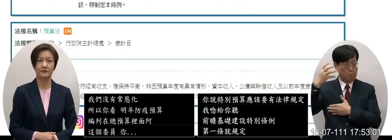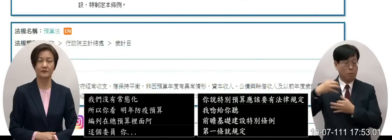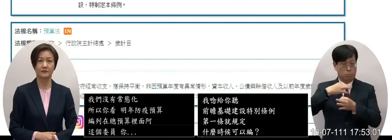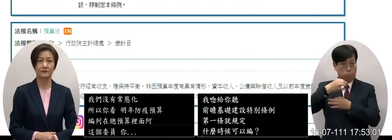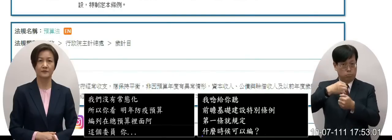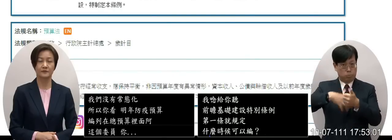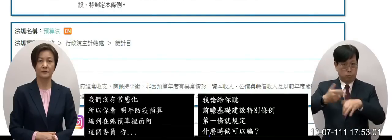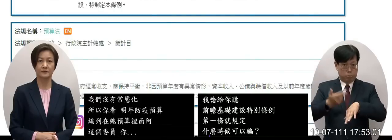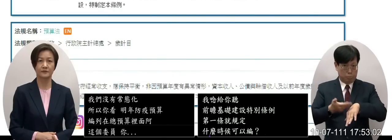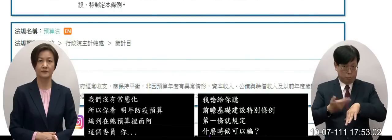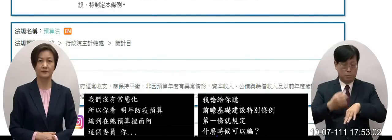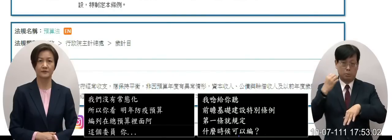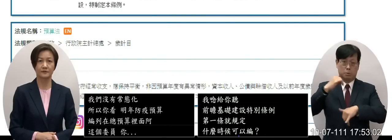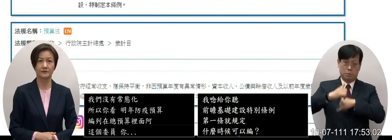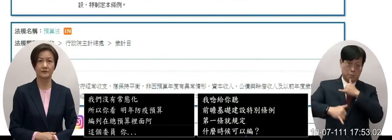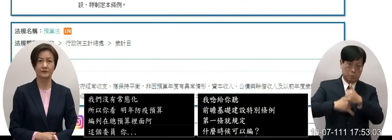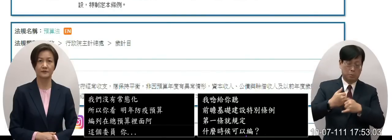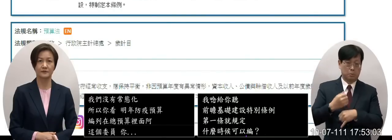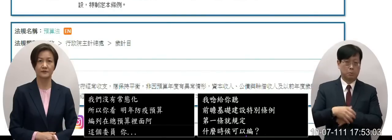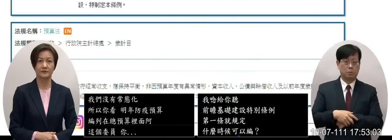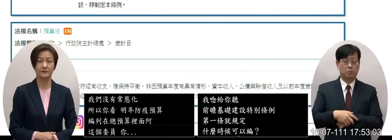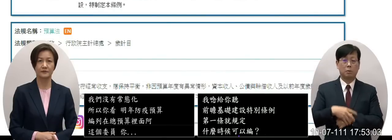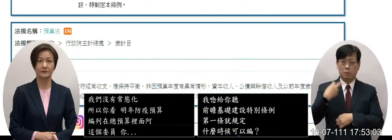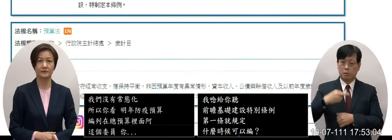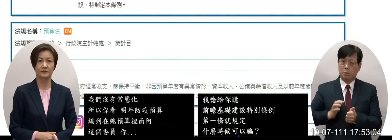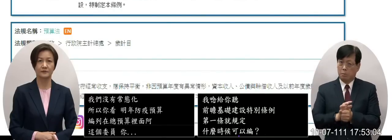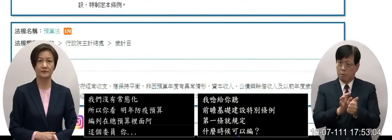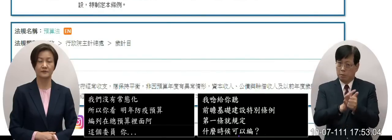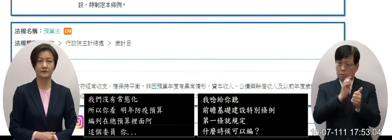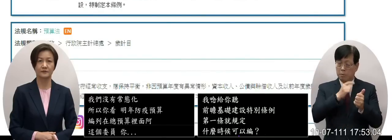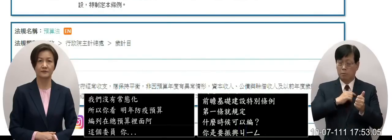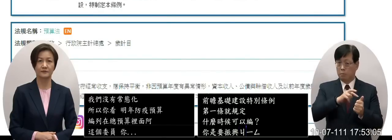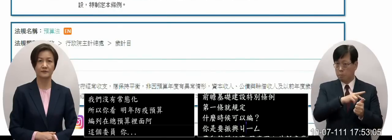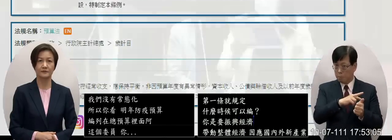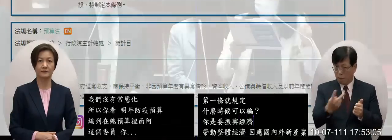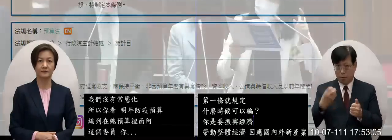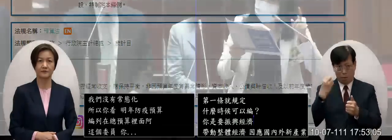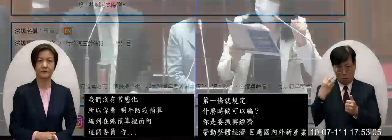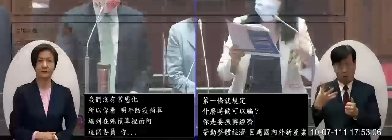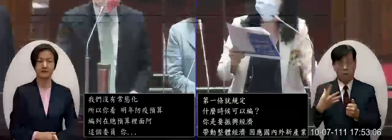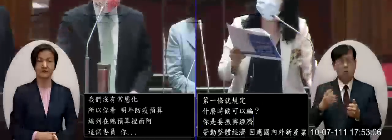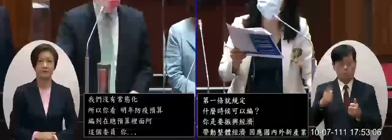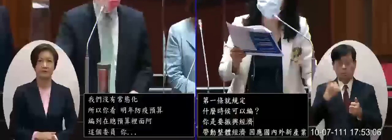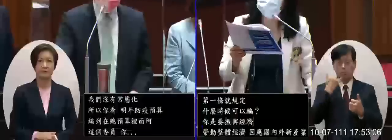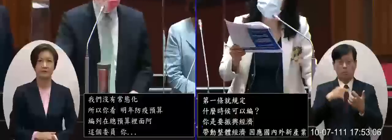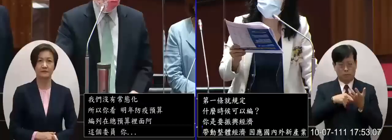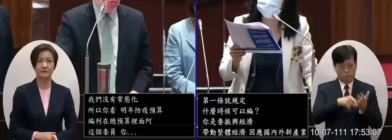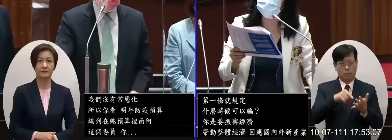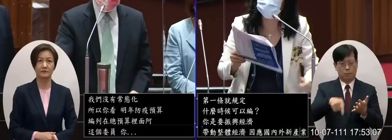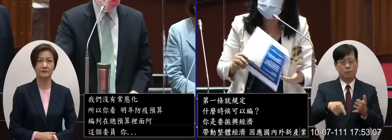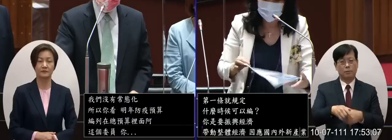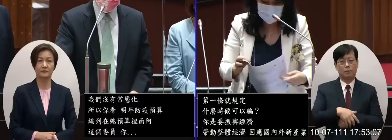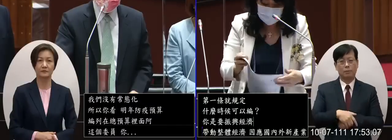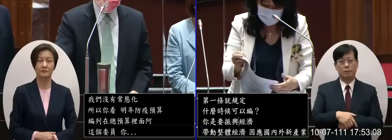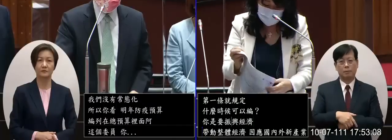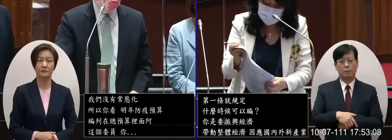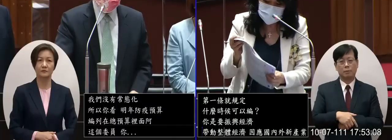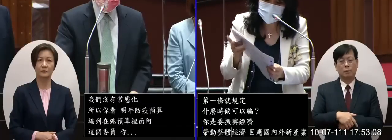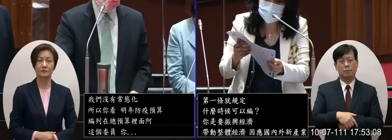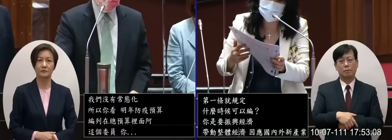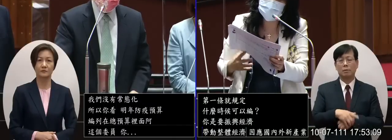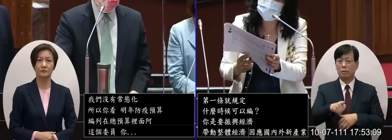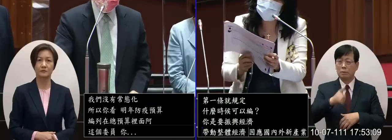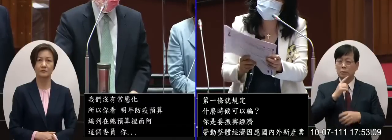新技术、新生活趋势，然后推动促进转型的国家，你才可以用这个前瞻特别。你